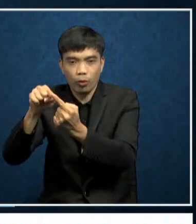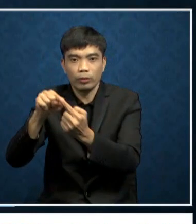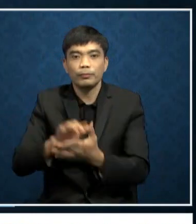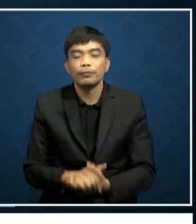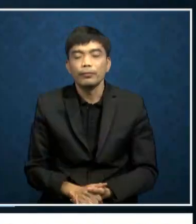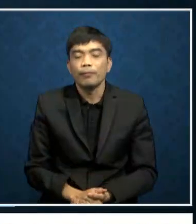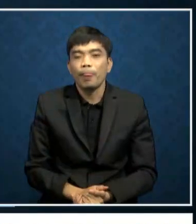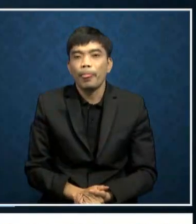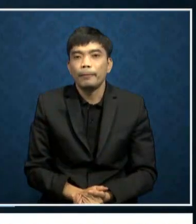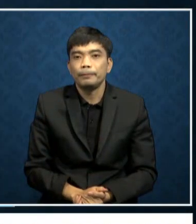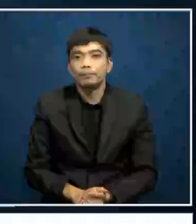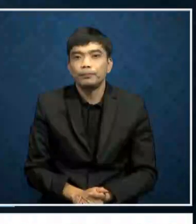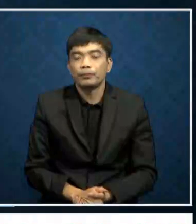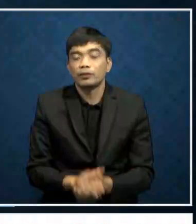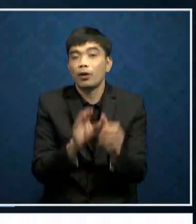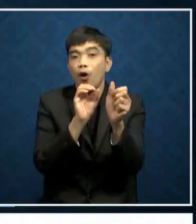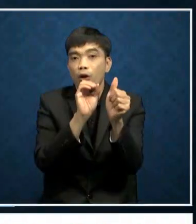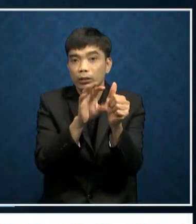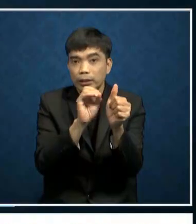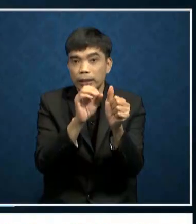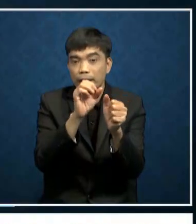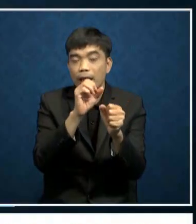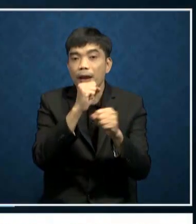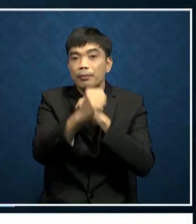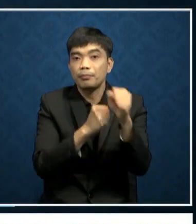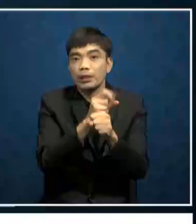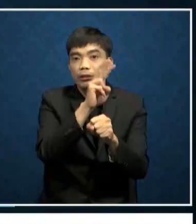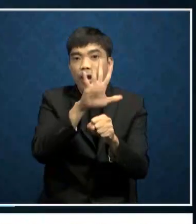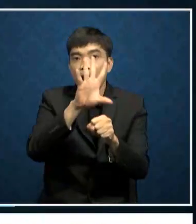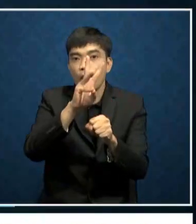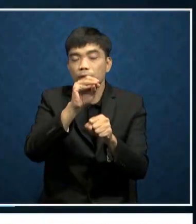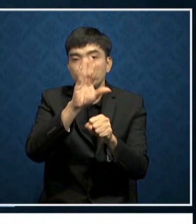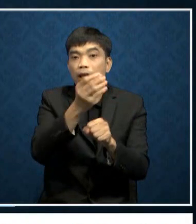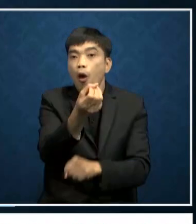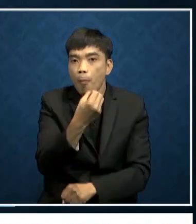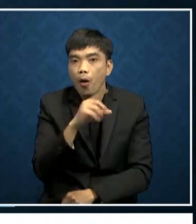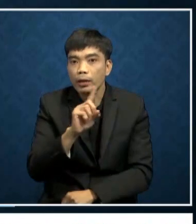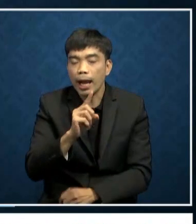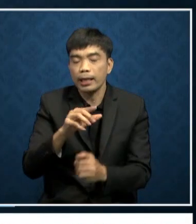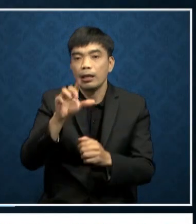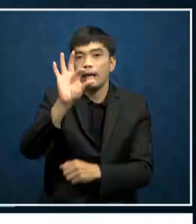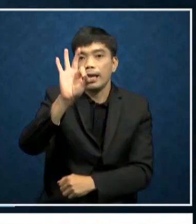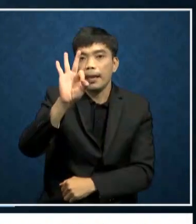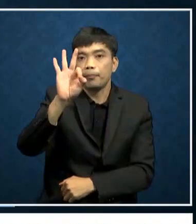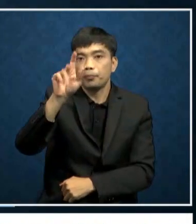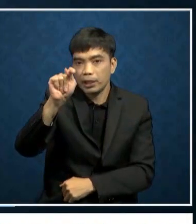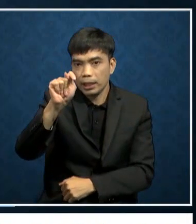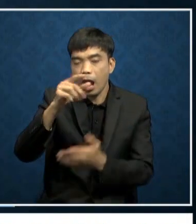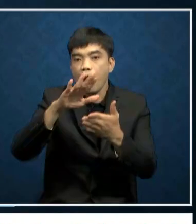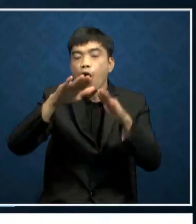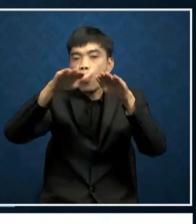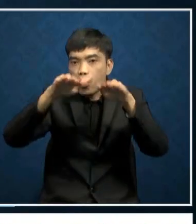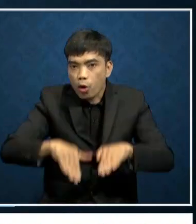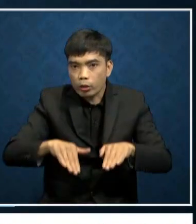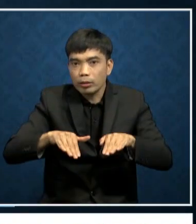ฟ้าข้อสังเกตในปี 64มีการลดค่า FTตรึงค่า FTนะ